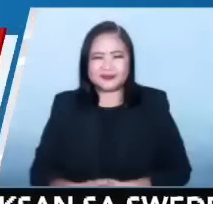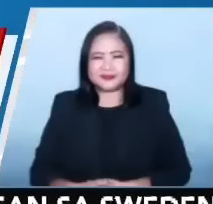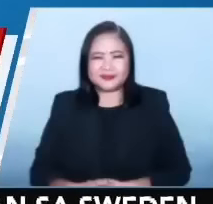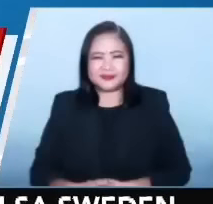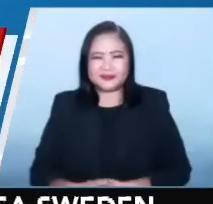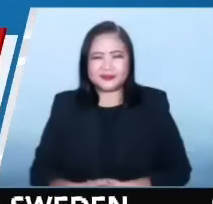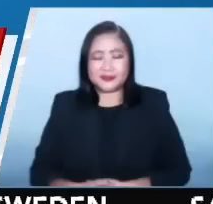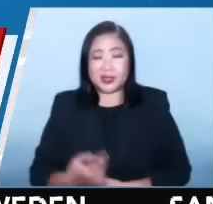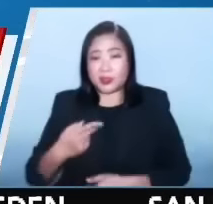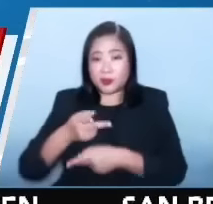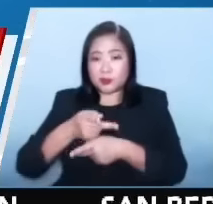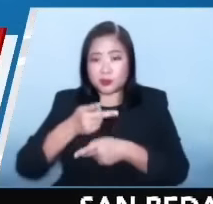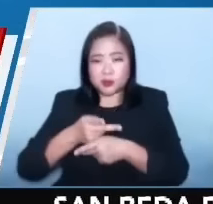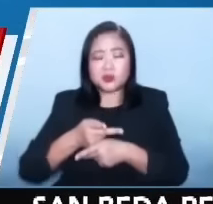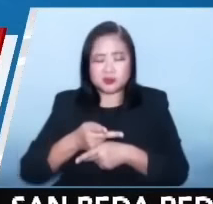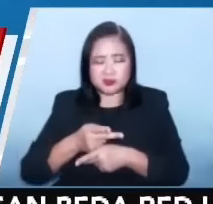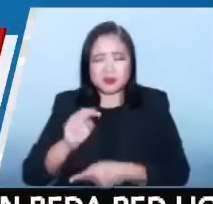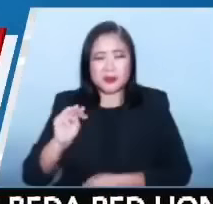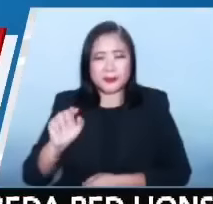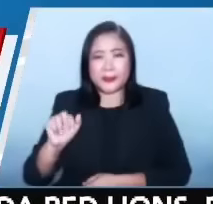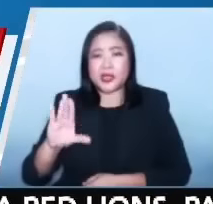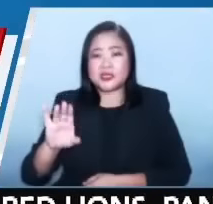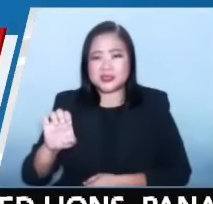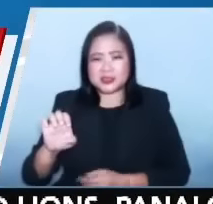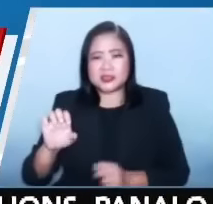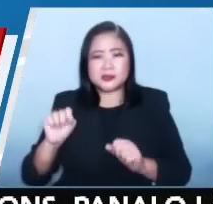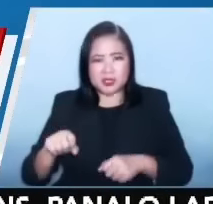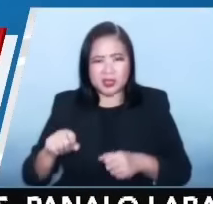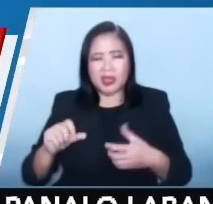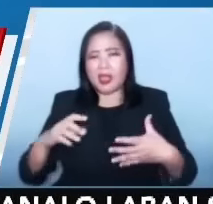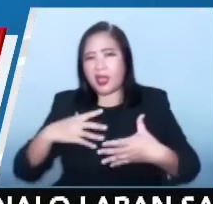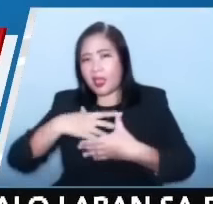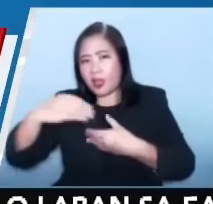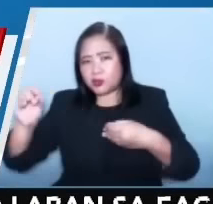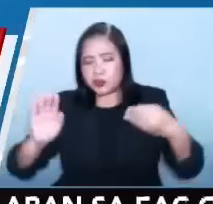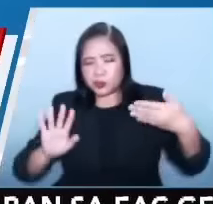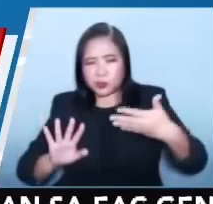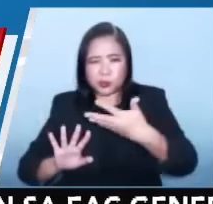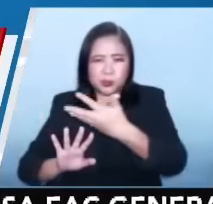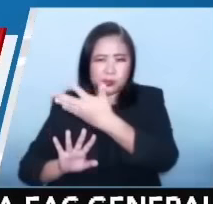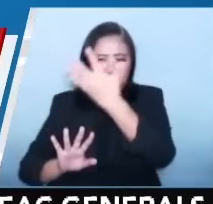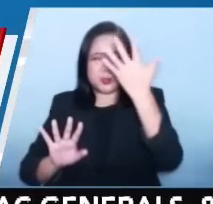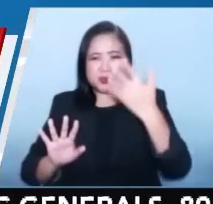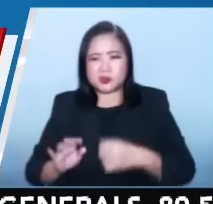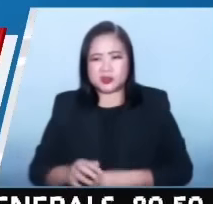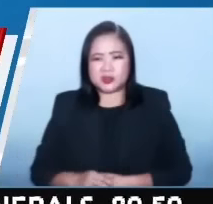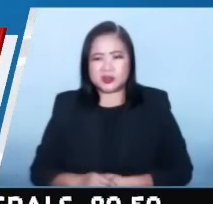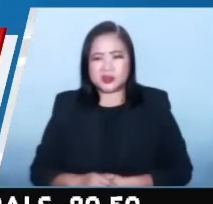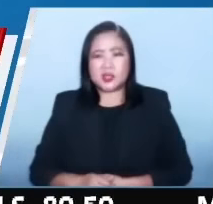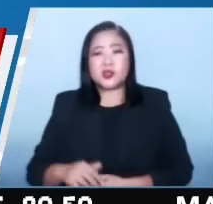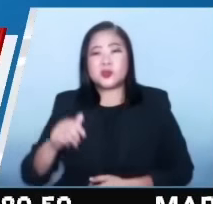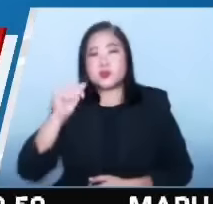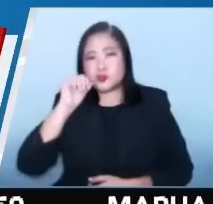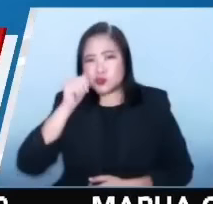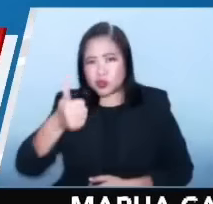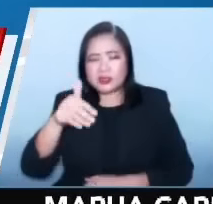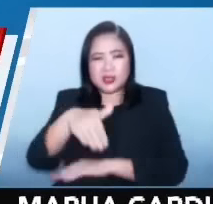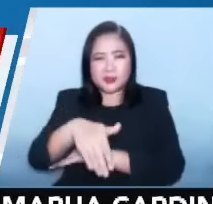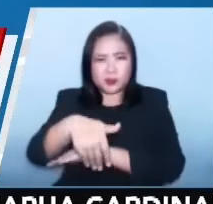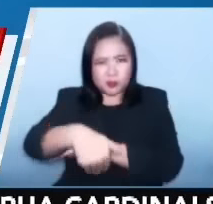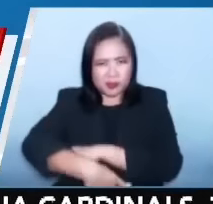track, itong si Marce ay posible nang lumabas ng ating Philippine Area of Responsibility bukas ng hapon o gabi. Bukas. Metro Manila,